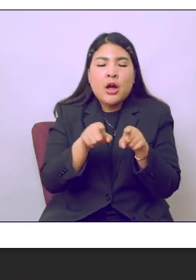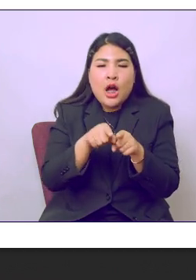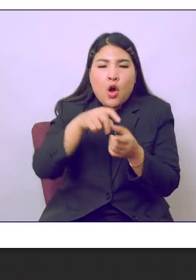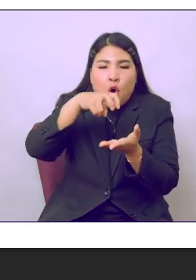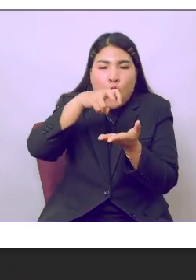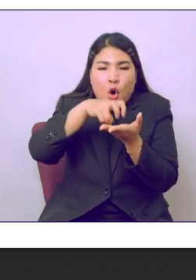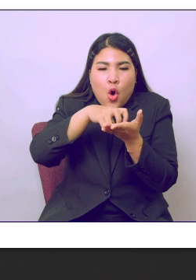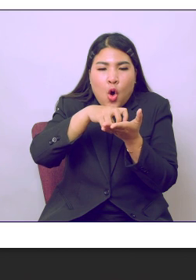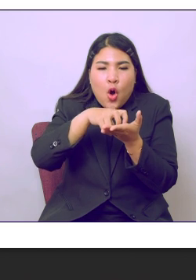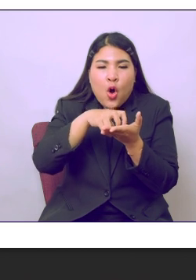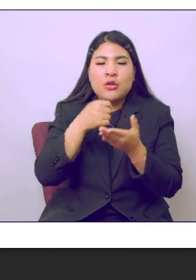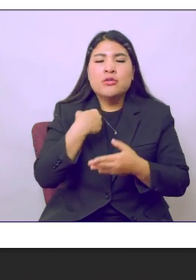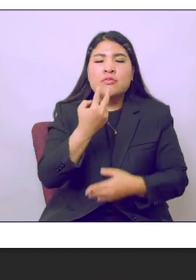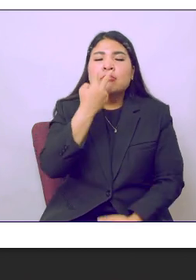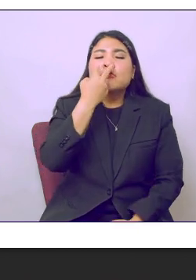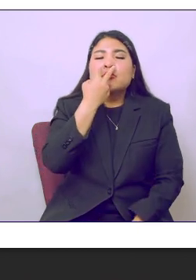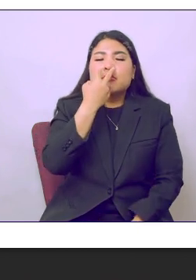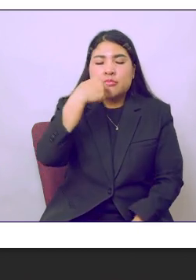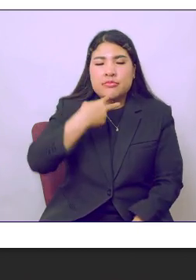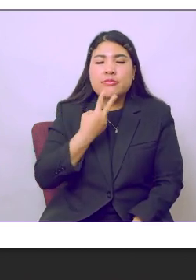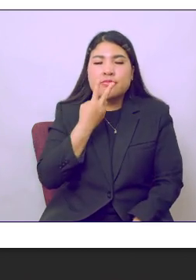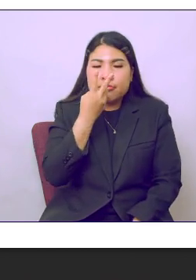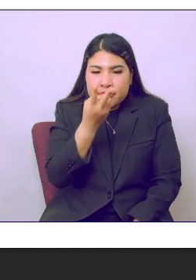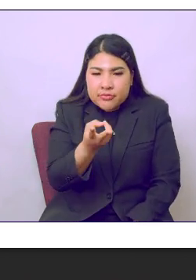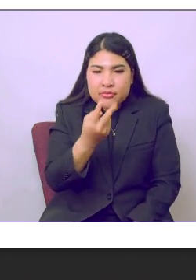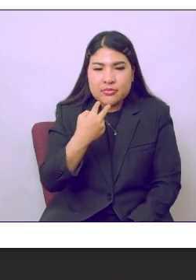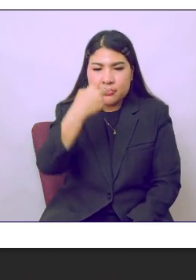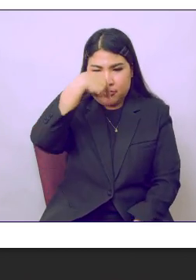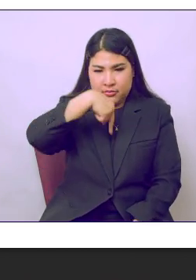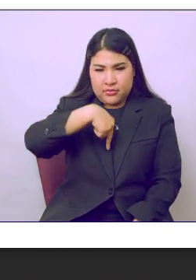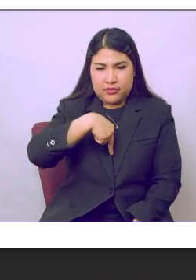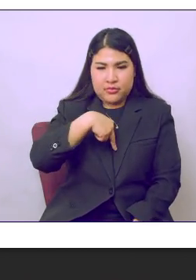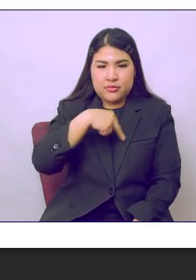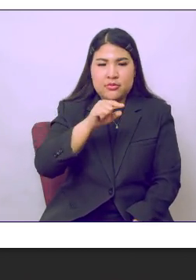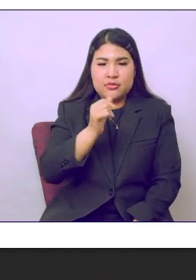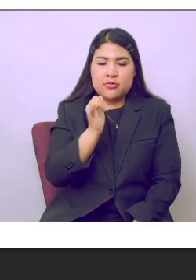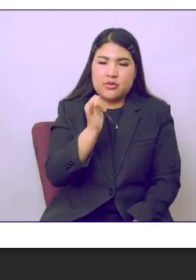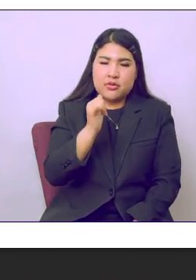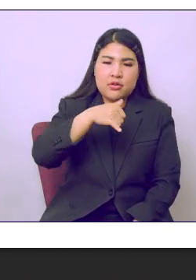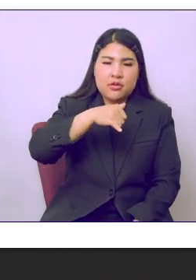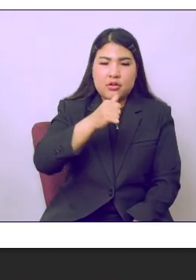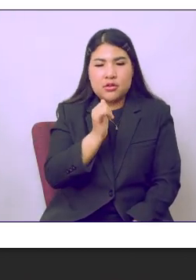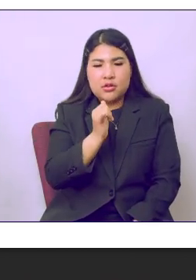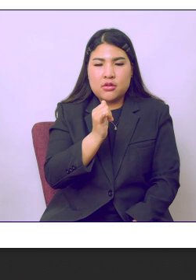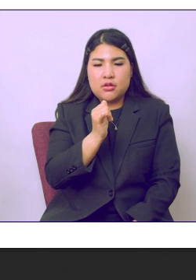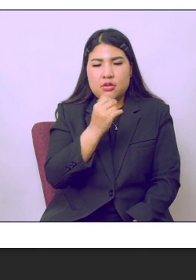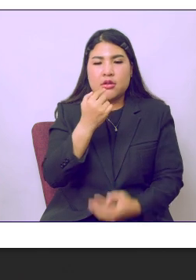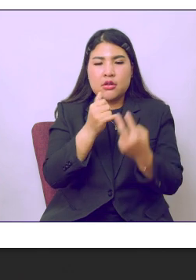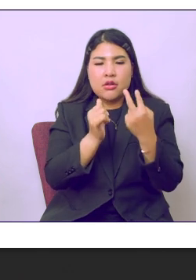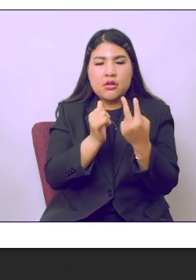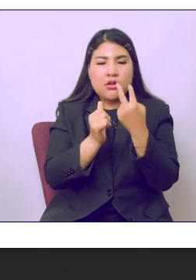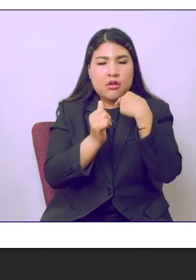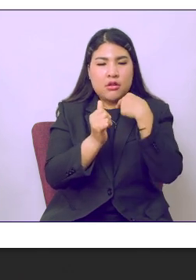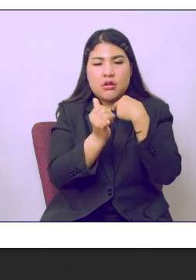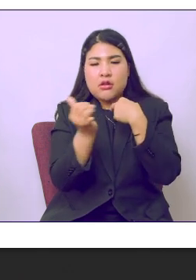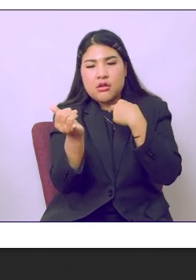งอเข่านะครับแล้วก็หายใจเข้าหายใจออกเอตัวไปทางด้านซ้ายหายใจเข้ากับมาตงตาหายใจออกเอตัวไปทางด้านขวานะครับท่าโยคะก็